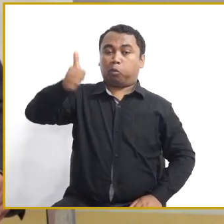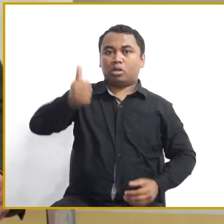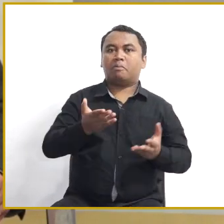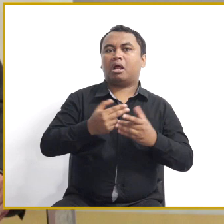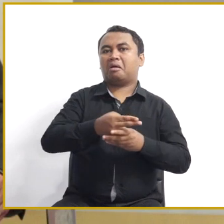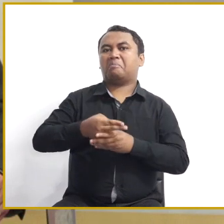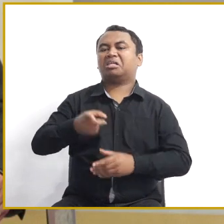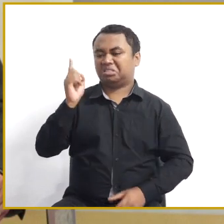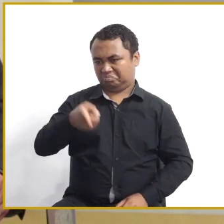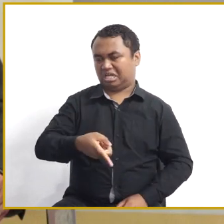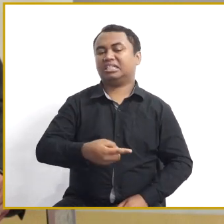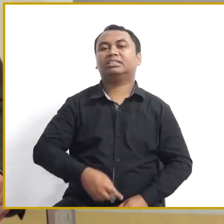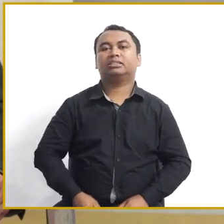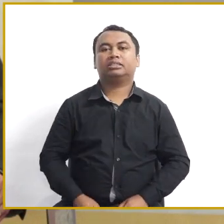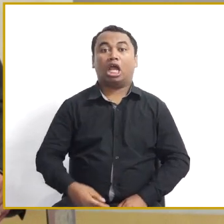eo amin'ny fitondrana